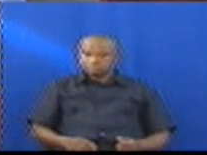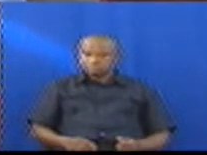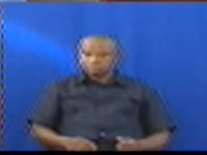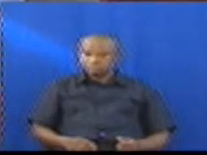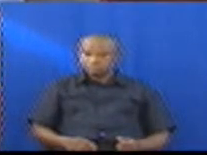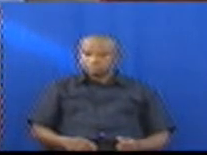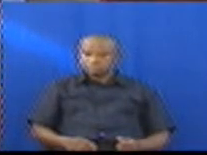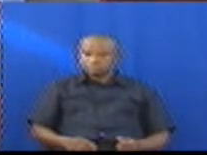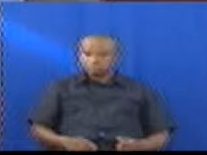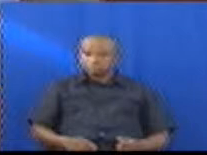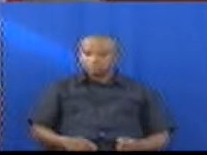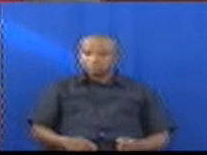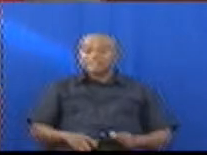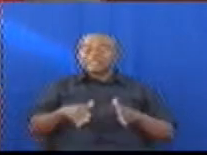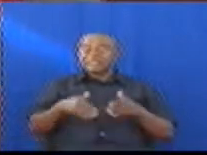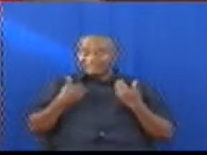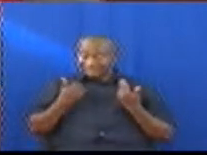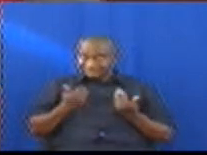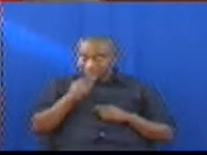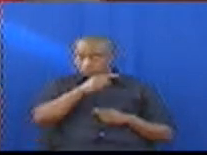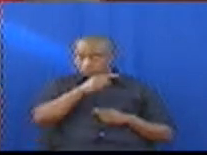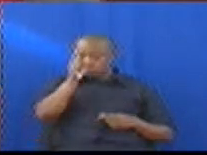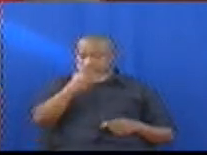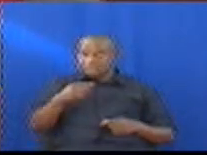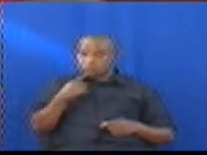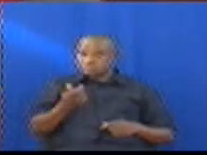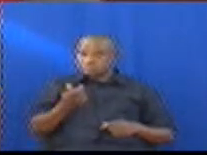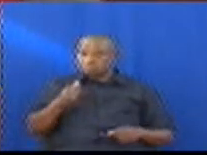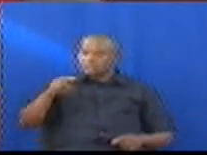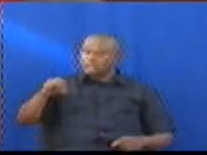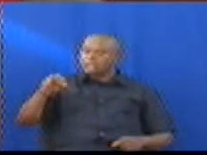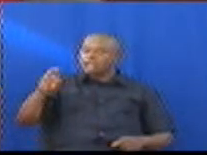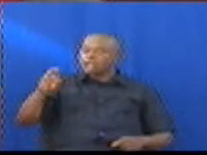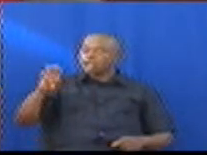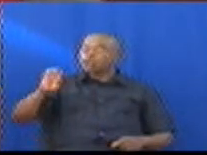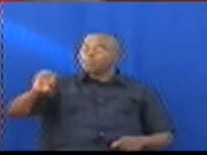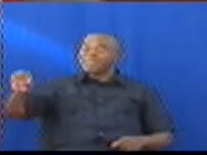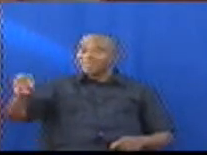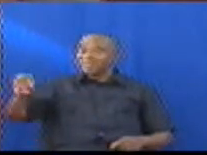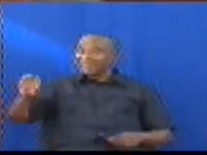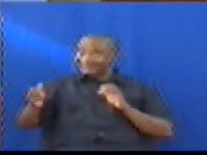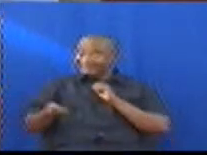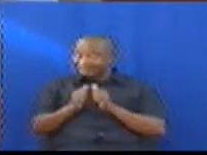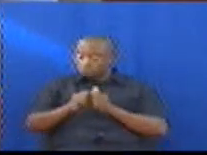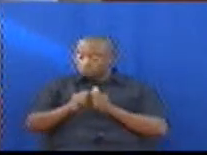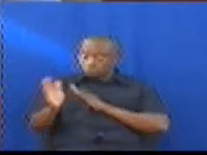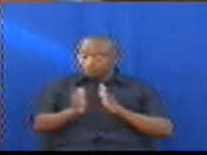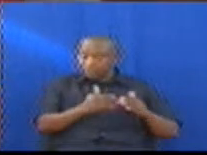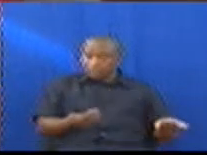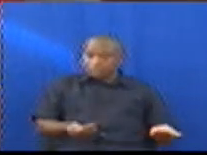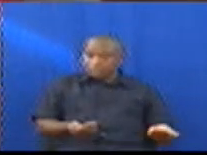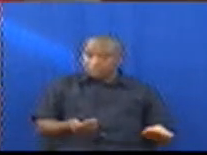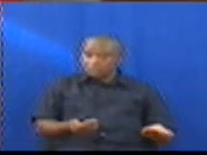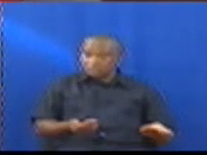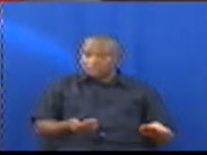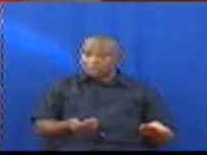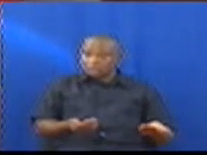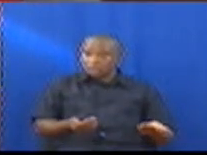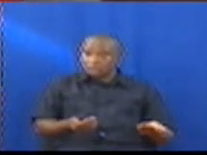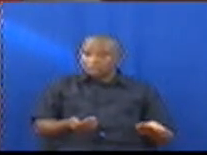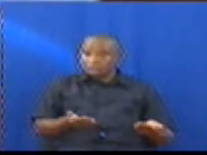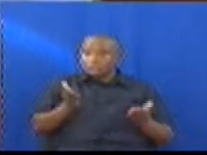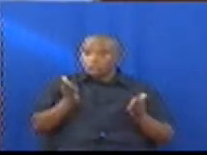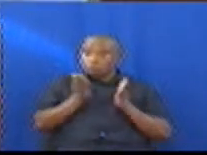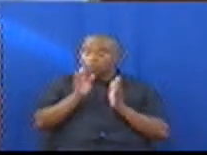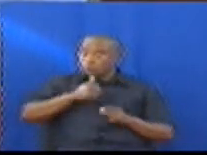Nobe, Kizanzibar tunasema nobe, manake hata hii kitu cha kupanga, we unataka idara yako ya vipi ili function well, uende ukaombe ruhusa